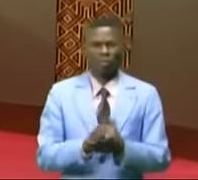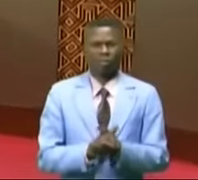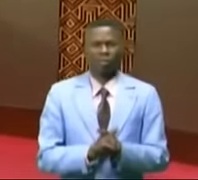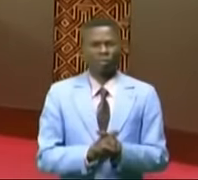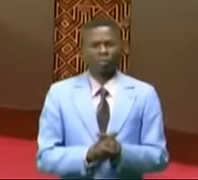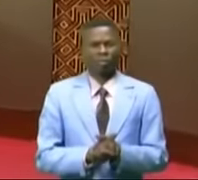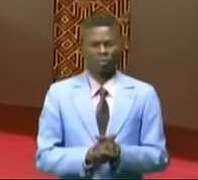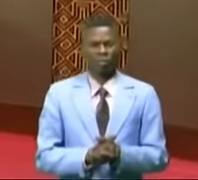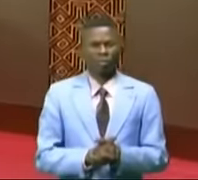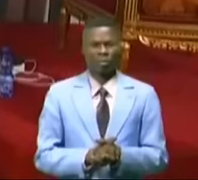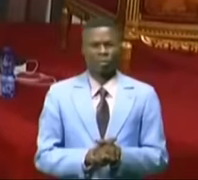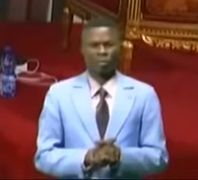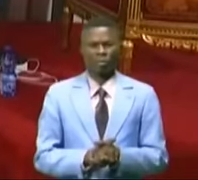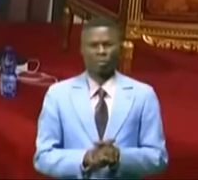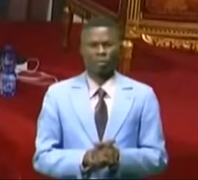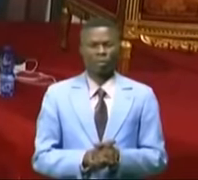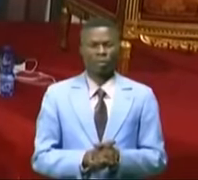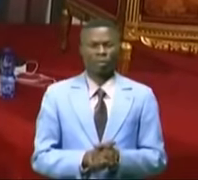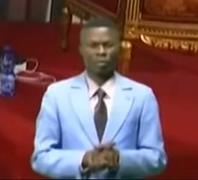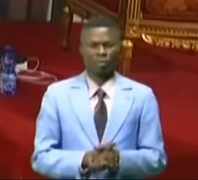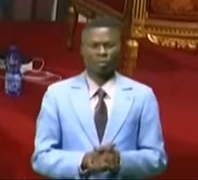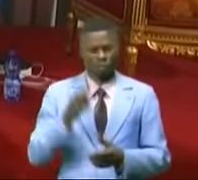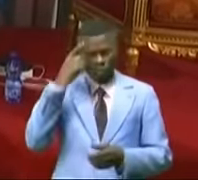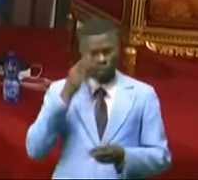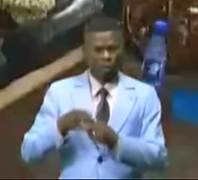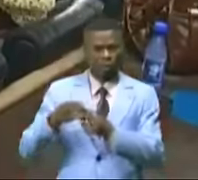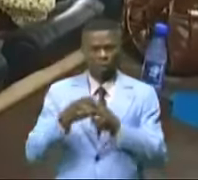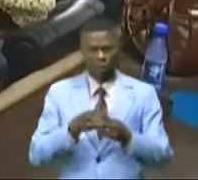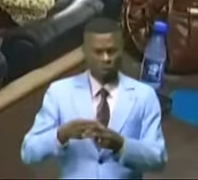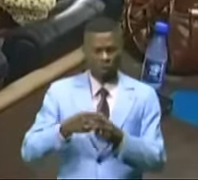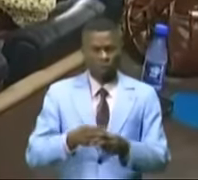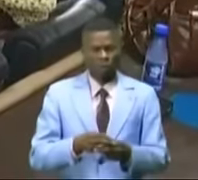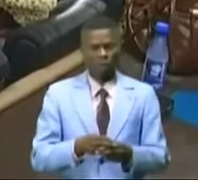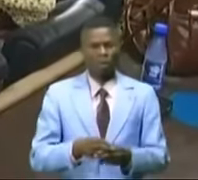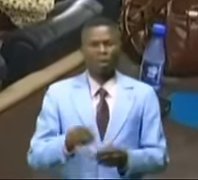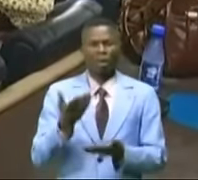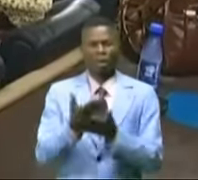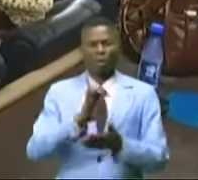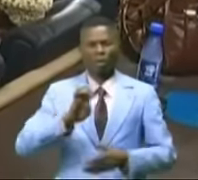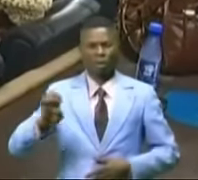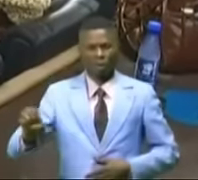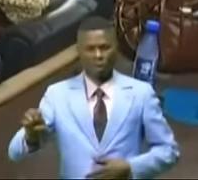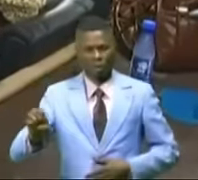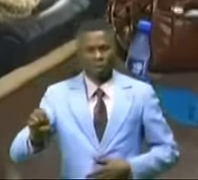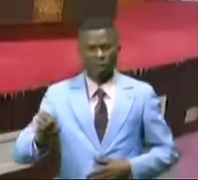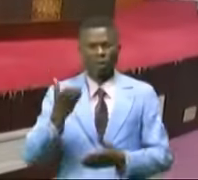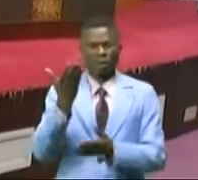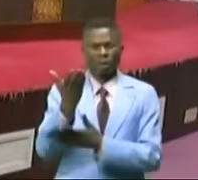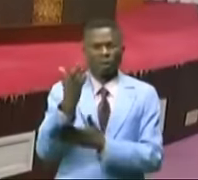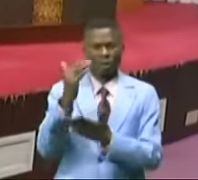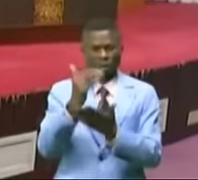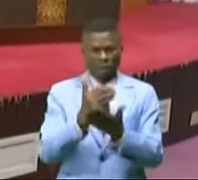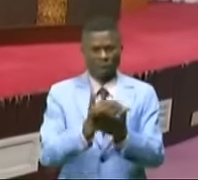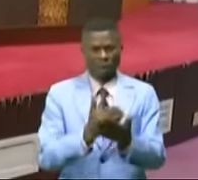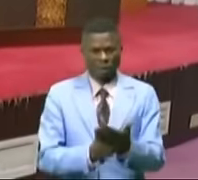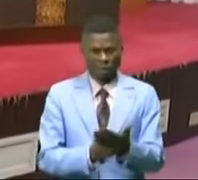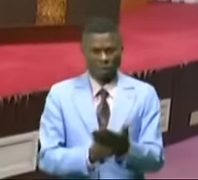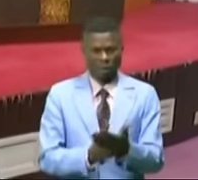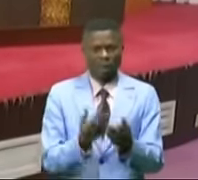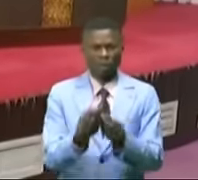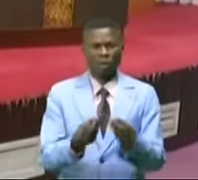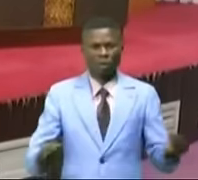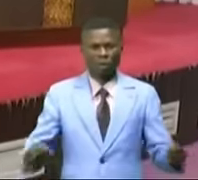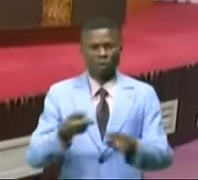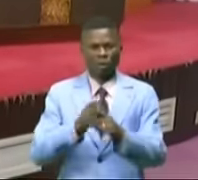viendront des chefs coutumiers sur la sécurisation et la pacification dans l'Est. Ces recommandations seront les résultats